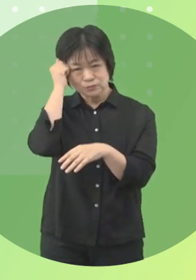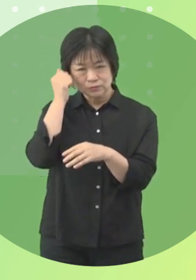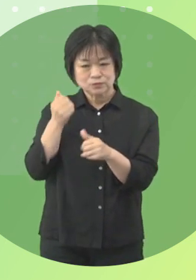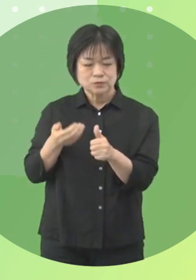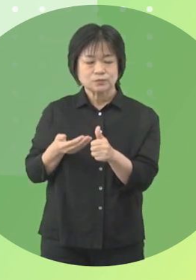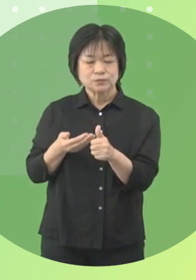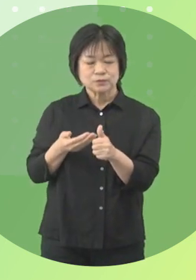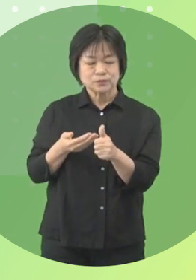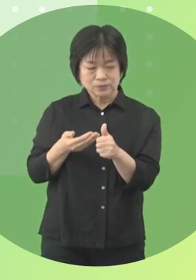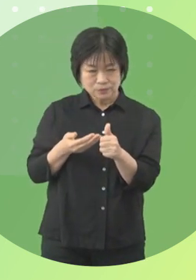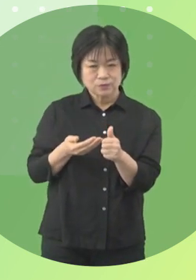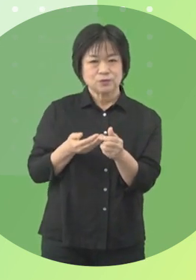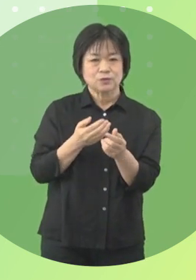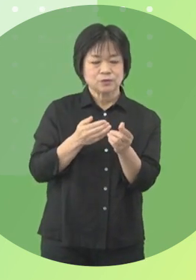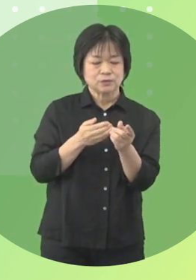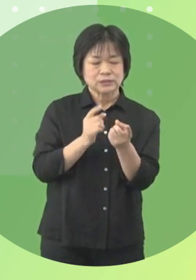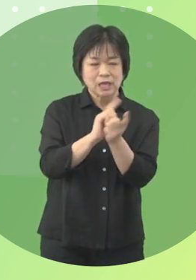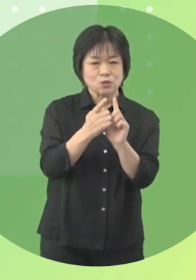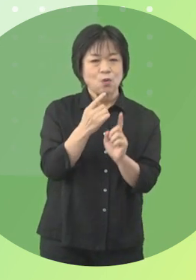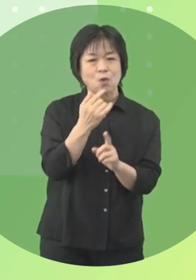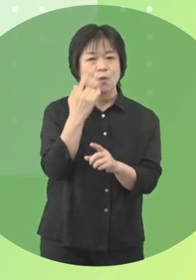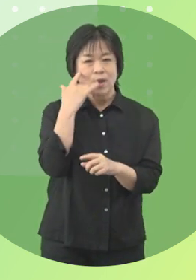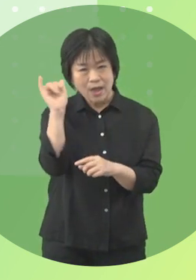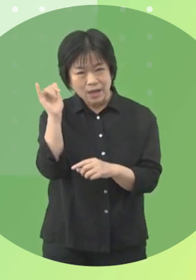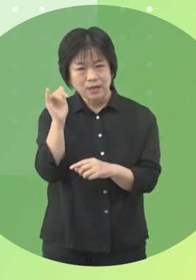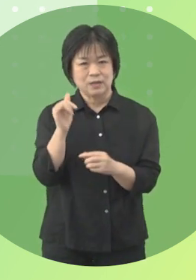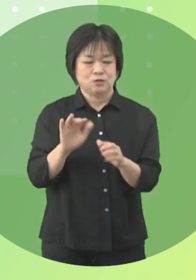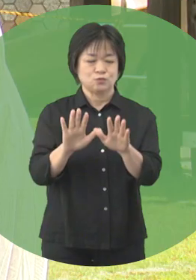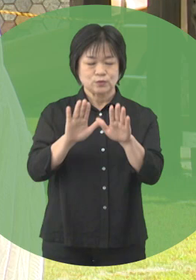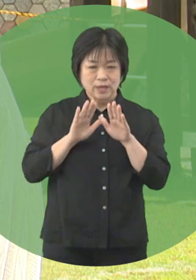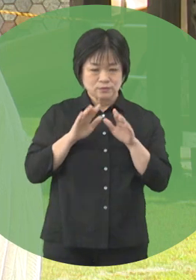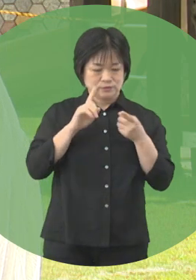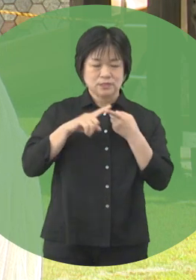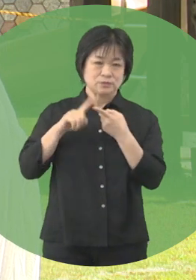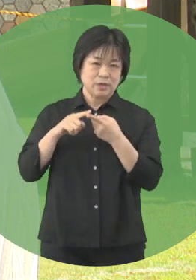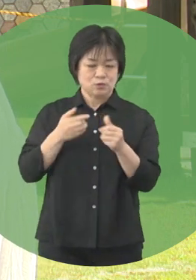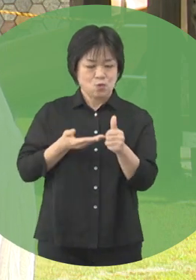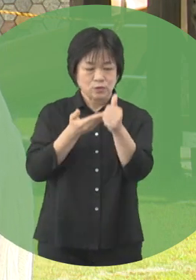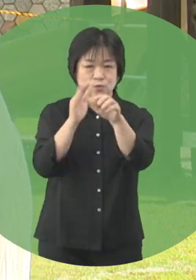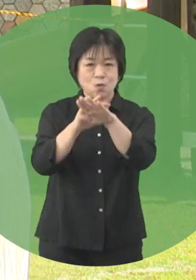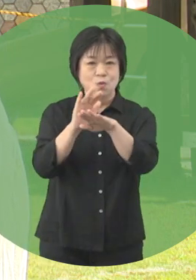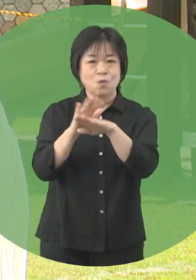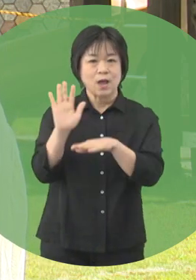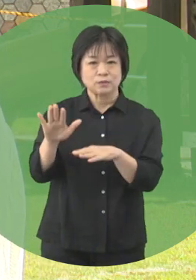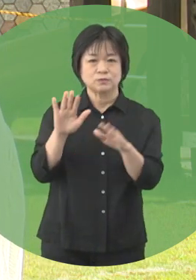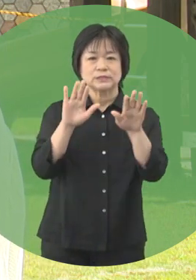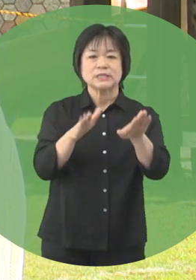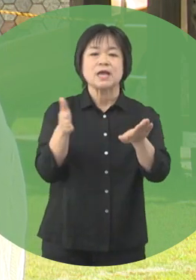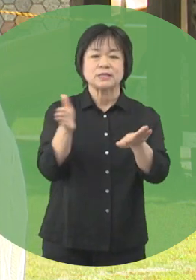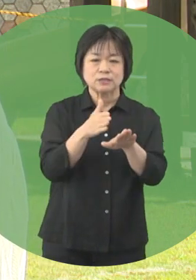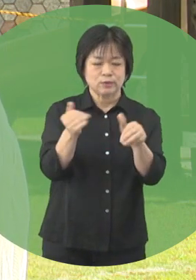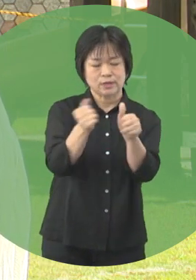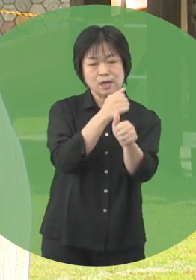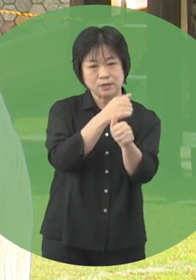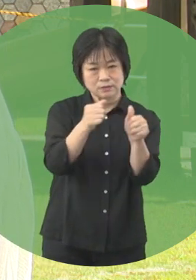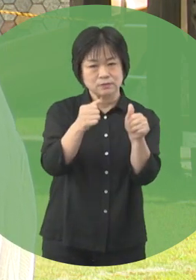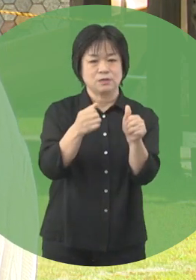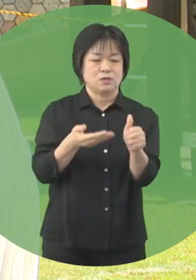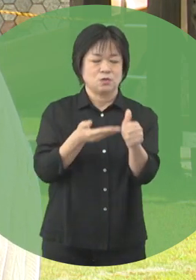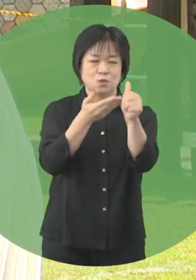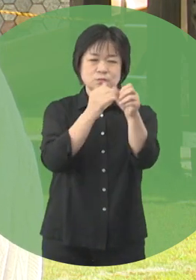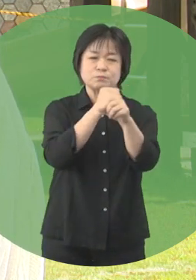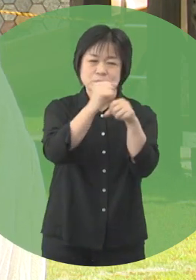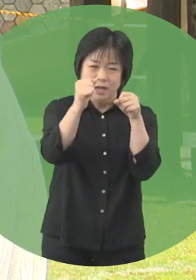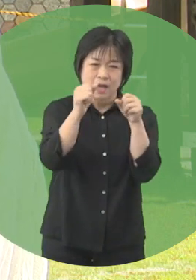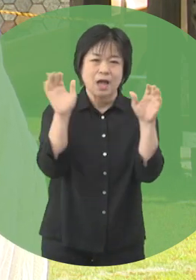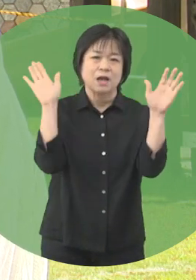れる側の事情に合わせた養育方法があります。また近年は虐待や養育困難な乳